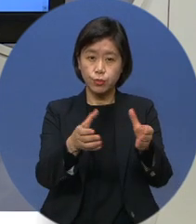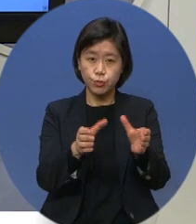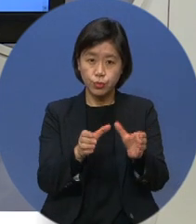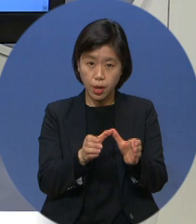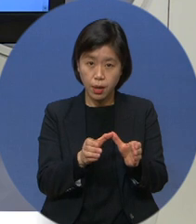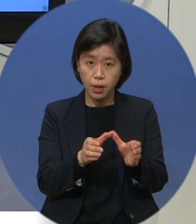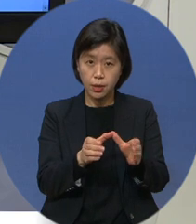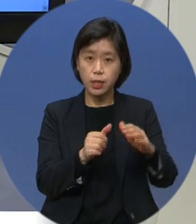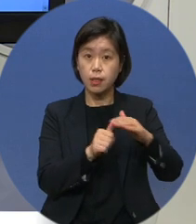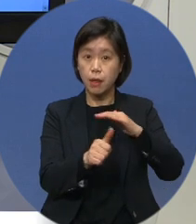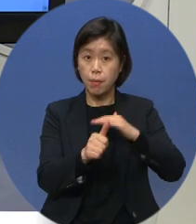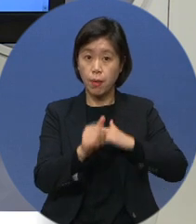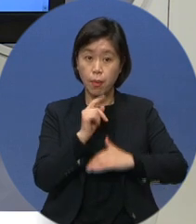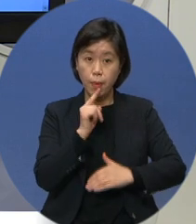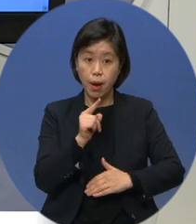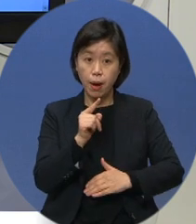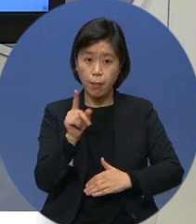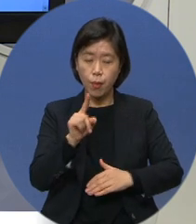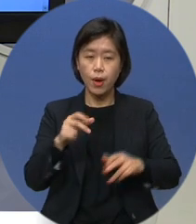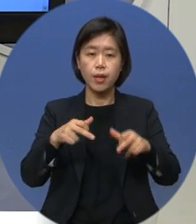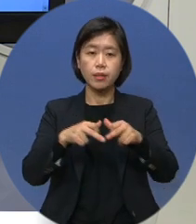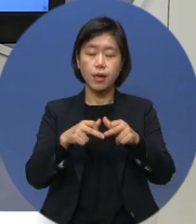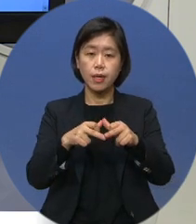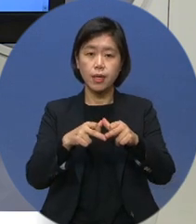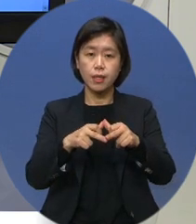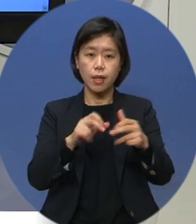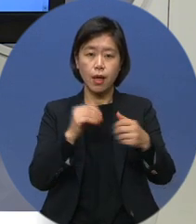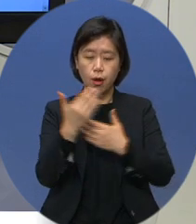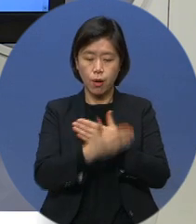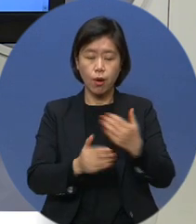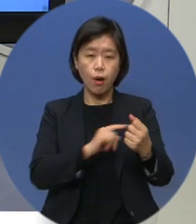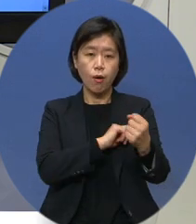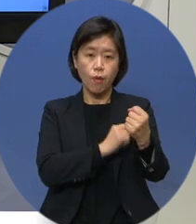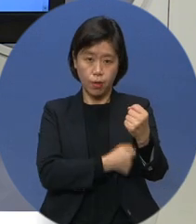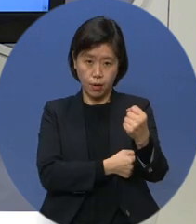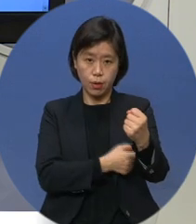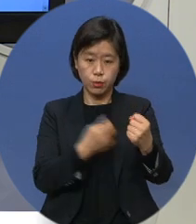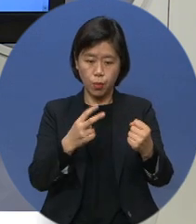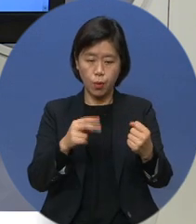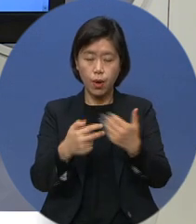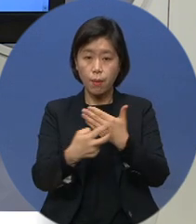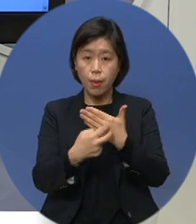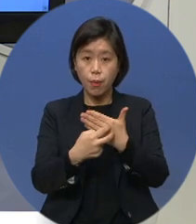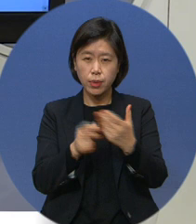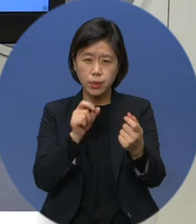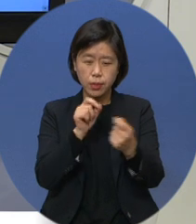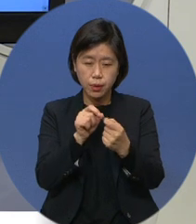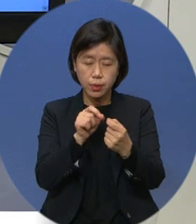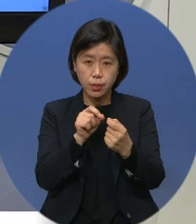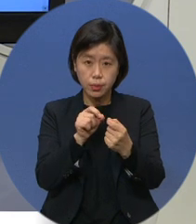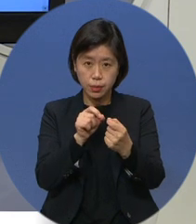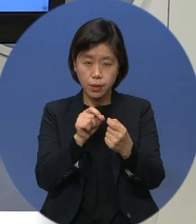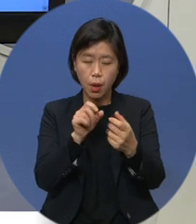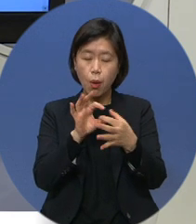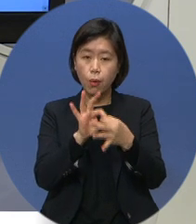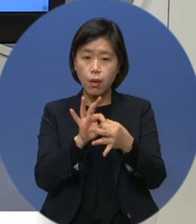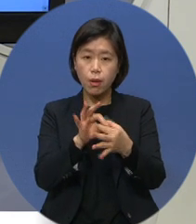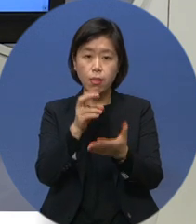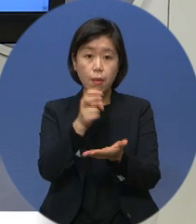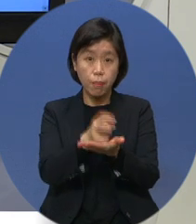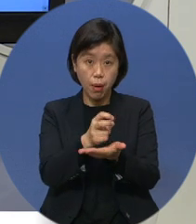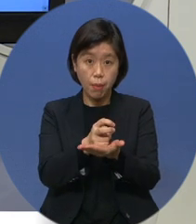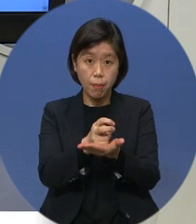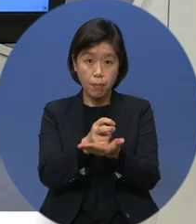이 대표 발의한 장애인 건강권 및 의료 접근성이 보장에 관한 법률 일부개정법률안 도 국회